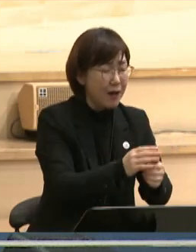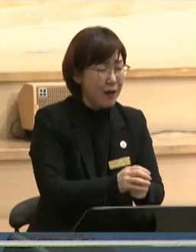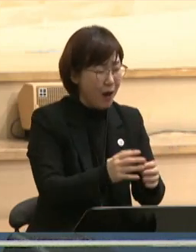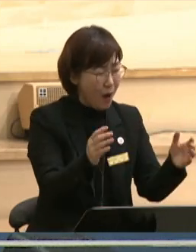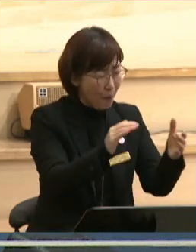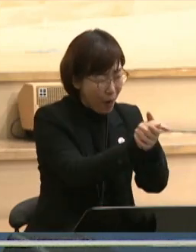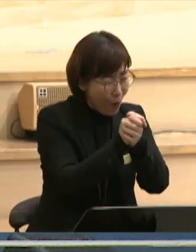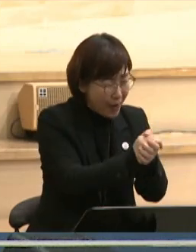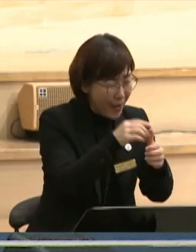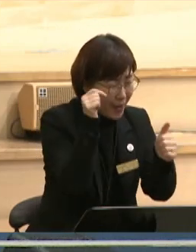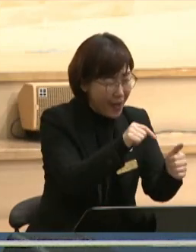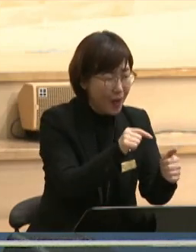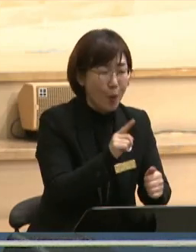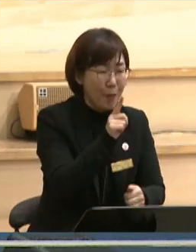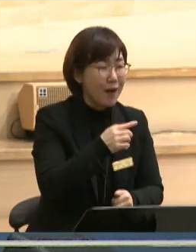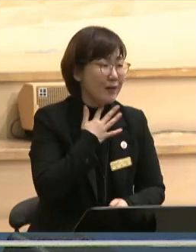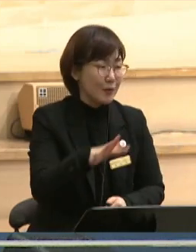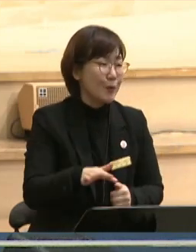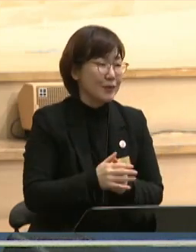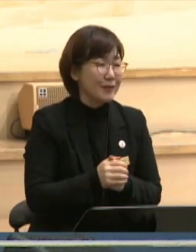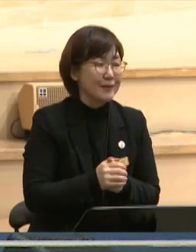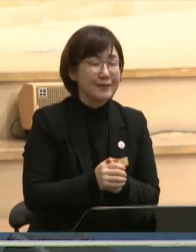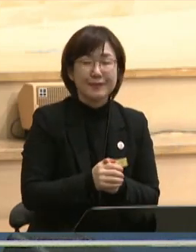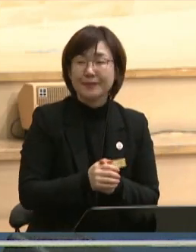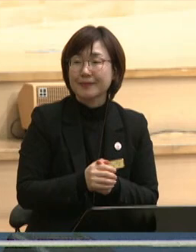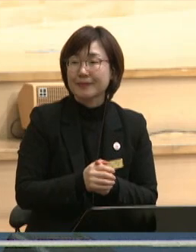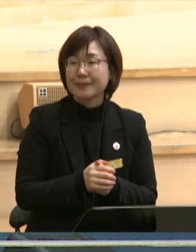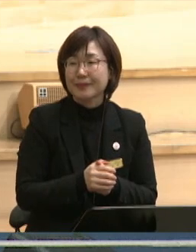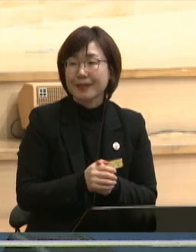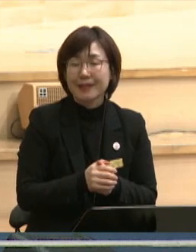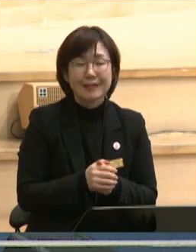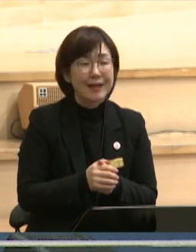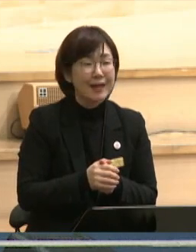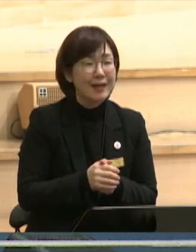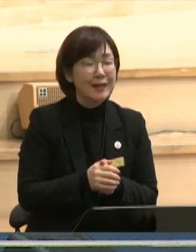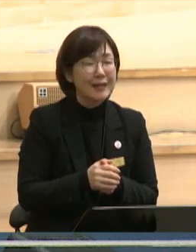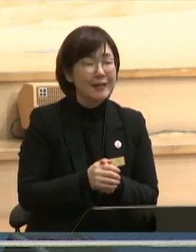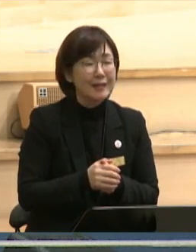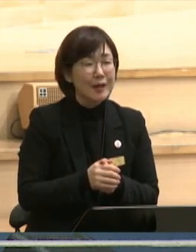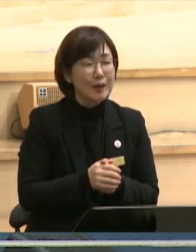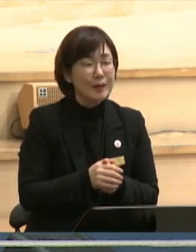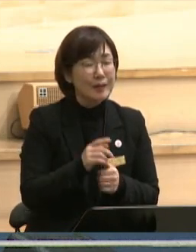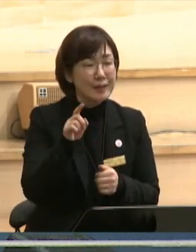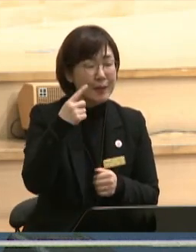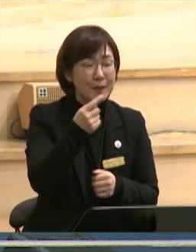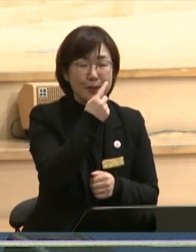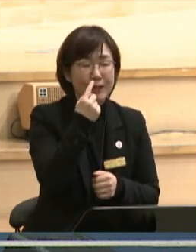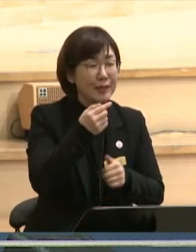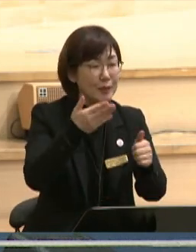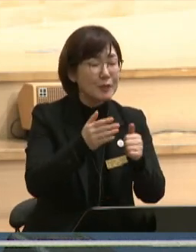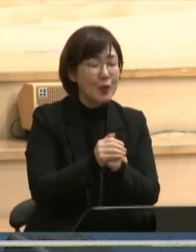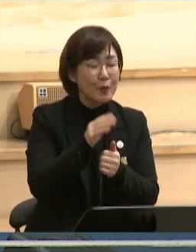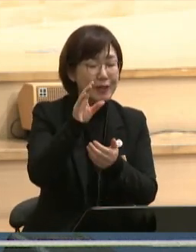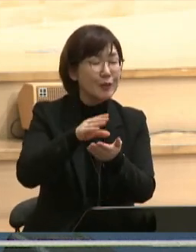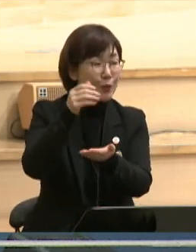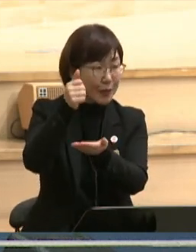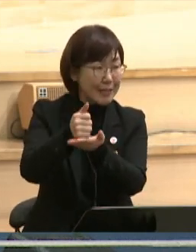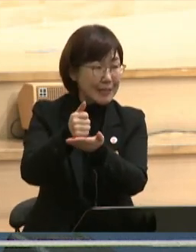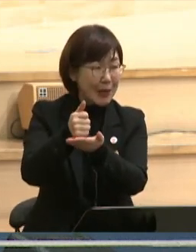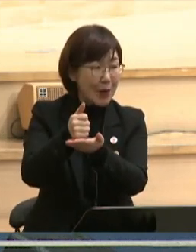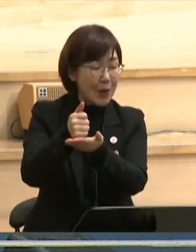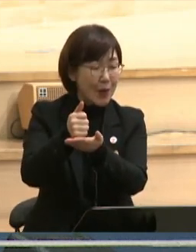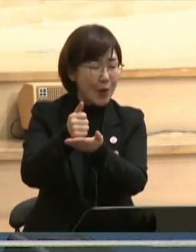않습니다 고린도전서 1장 13절에 보면 이렇게 이야기합니다 여러분 나중에 성경 있으면 한번 확인해 보세요 그리스도께서